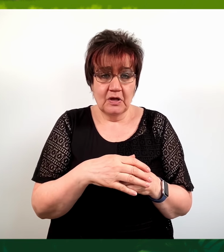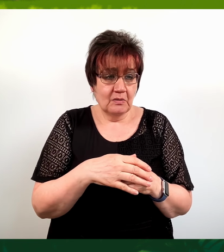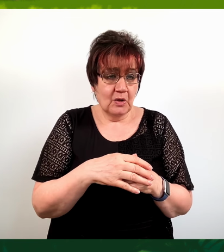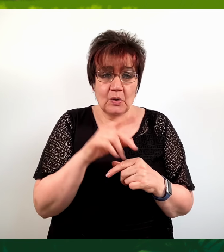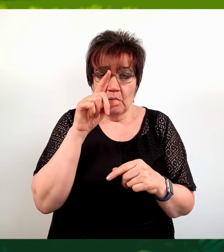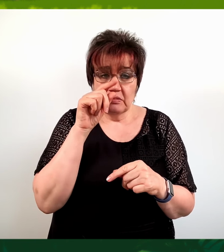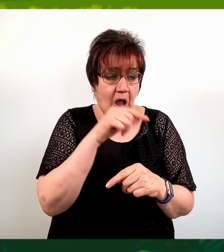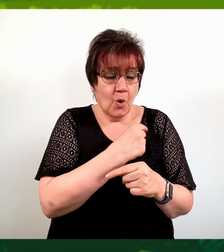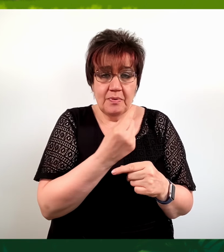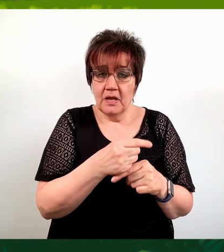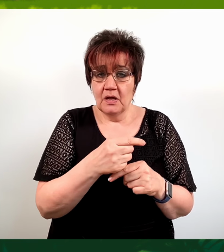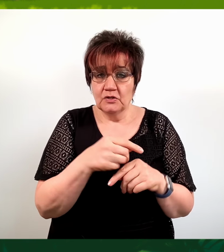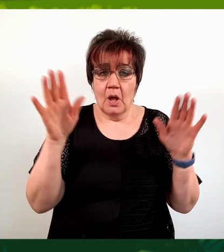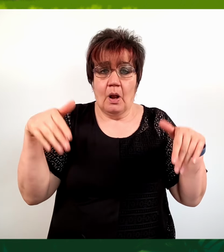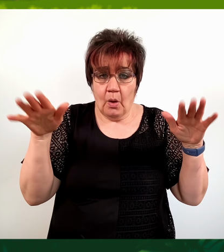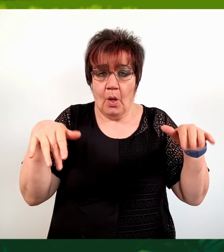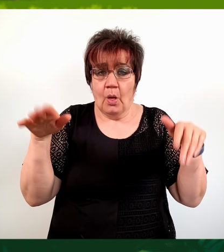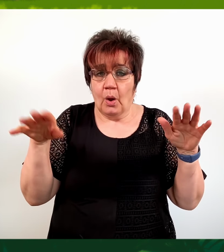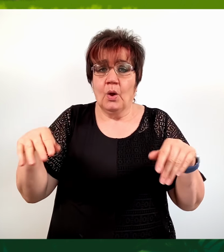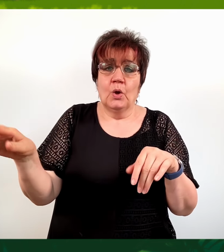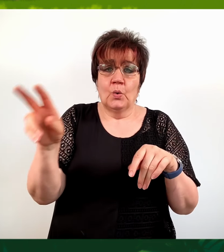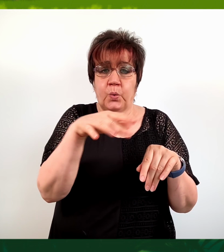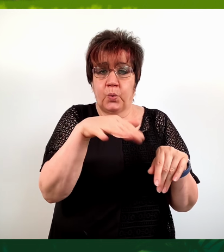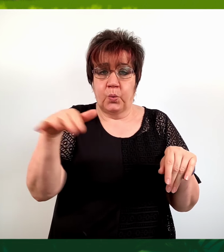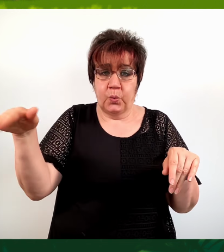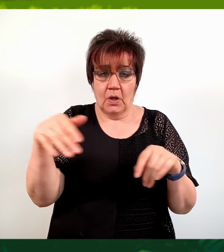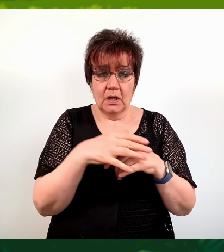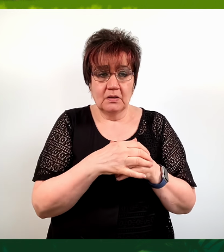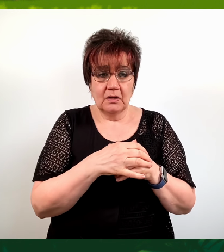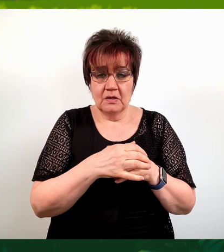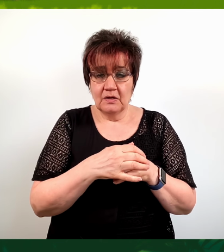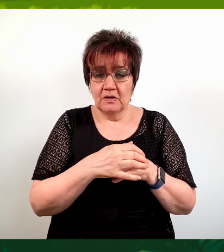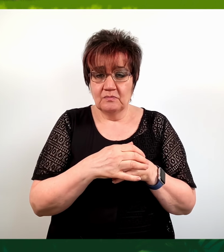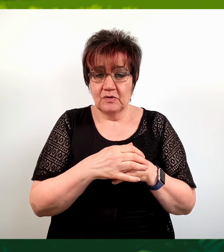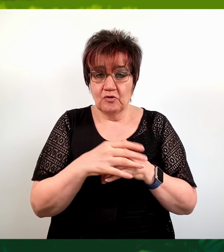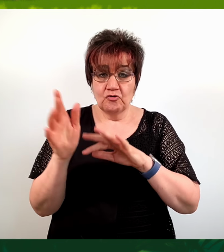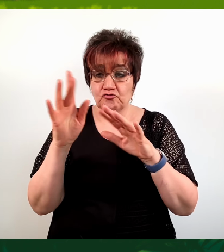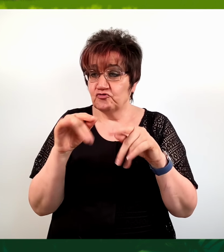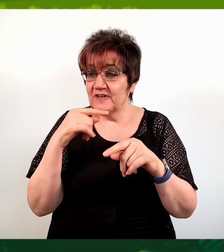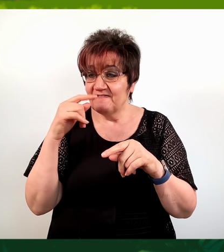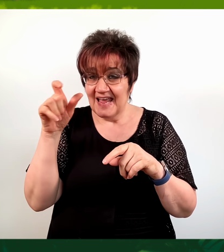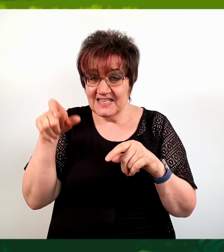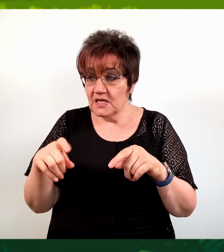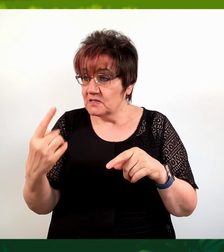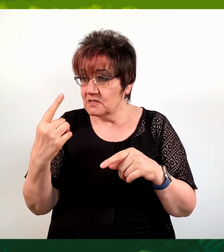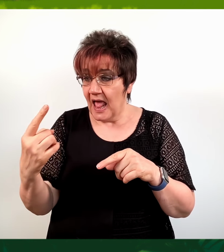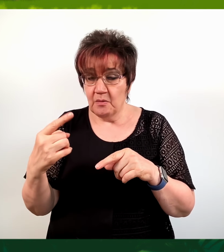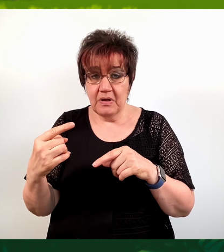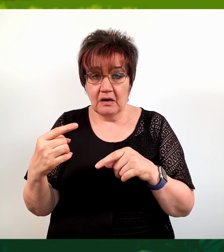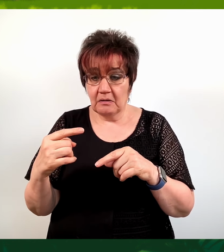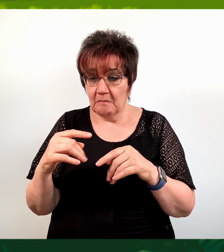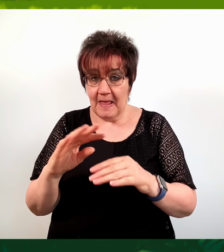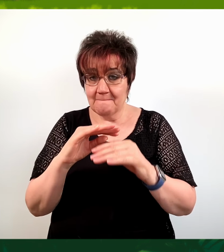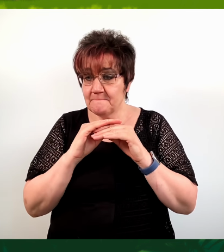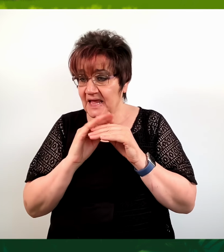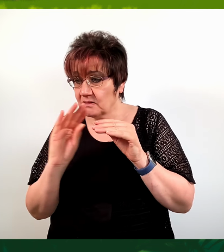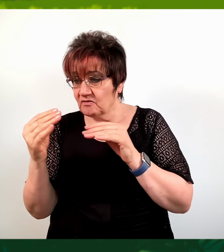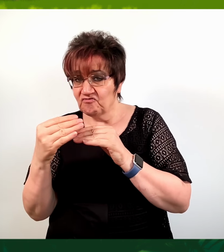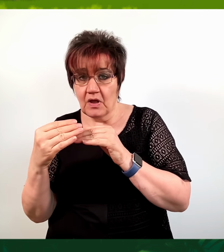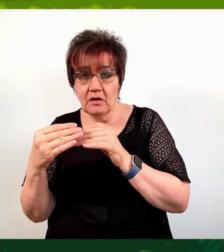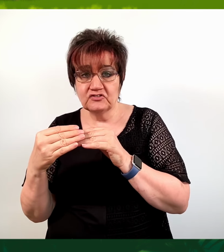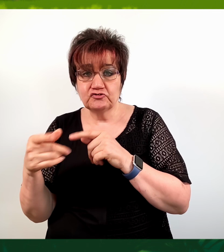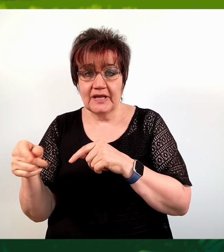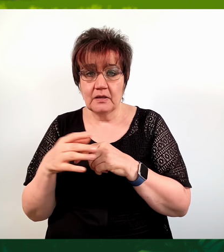Täubchen flatterte von einer Ecke zur anderen. Schneeweißchen versteckte sich hinter dem Bett von der Mutter und alle